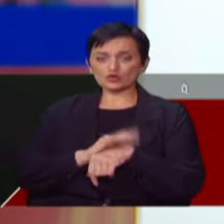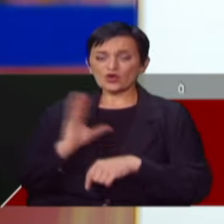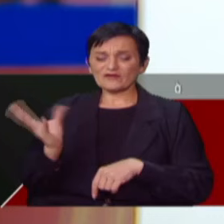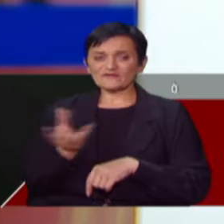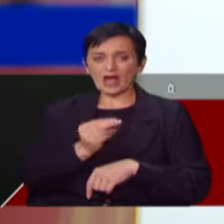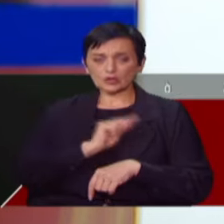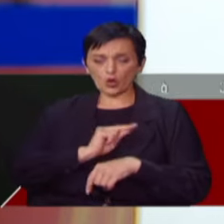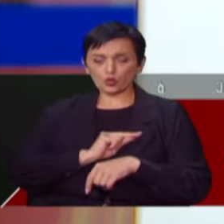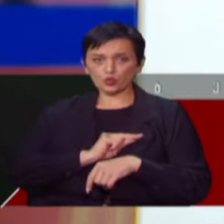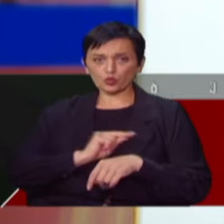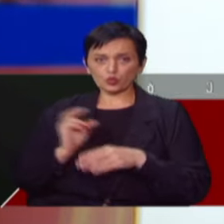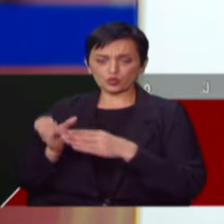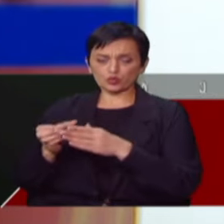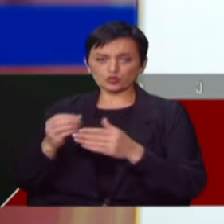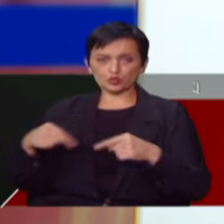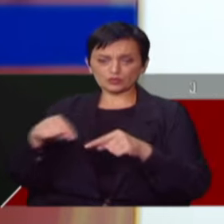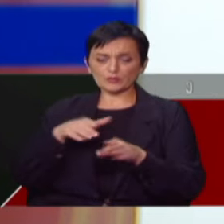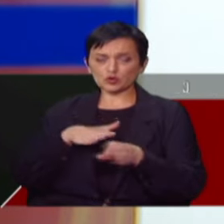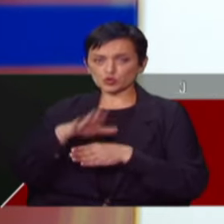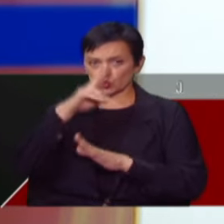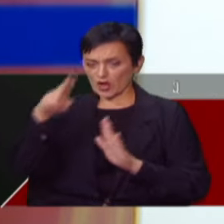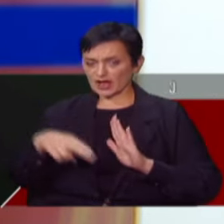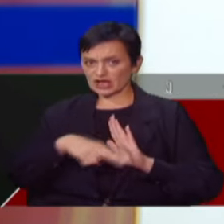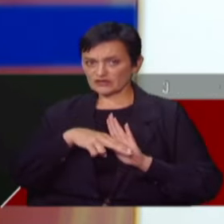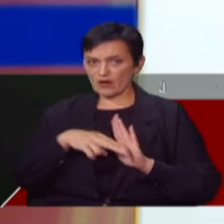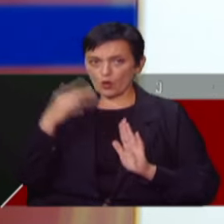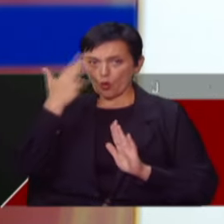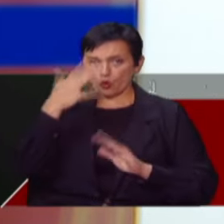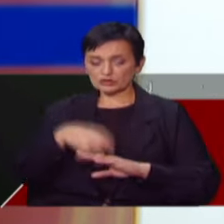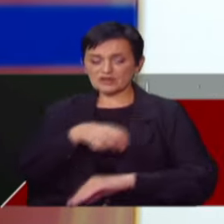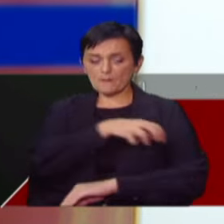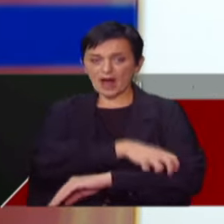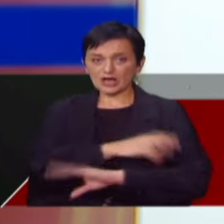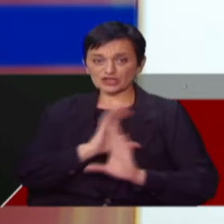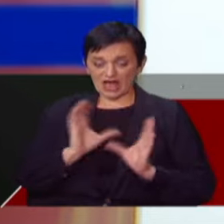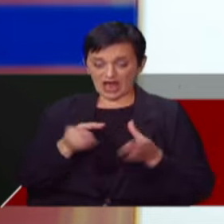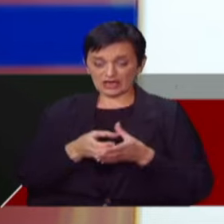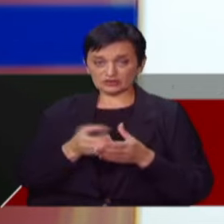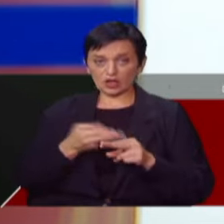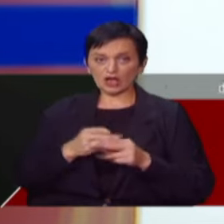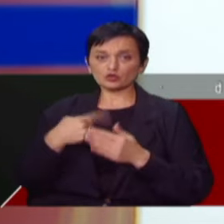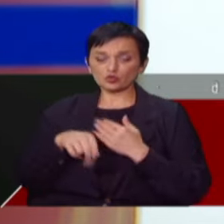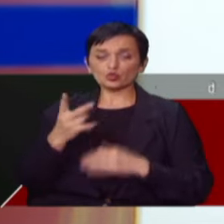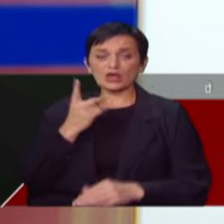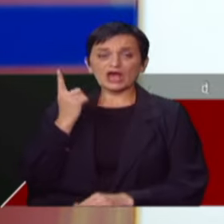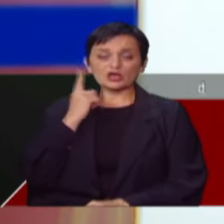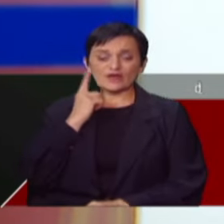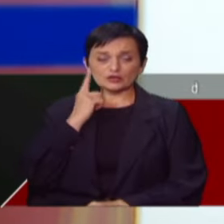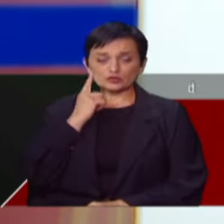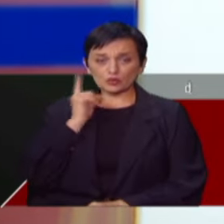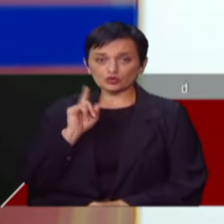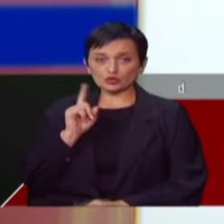უწყება სრულად ექვემდებარება ოცნების პარტიულ ვერტიკალს. აქედან გამომდინარე უნდა გვესმოდეს,